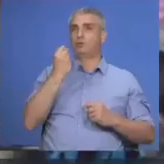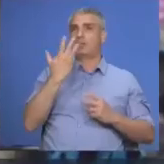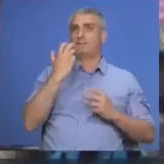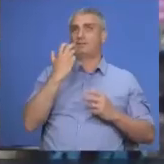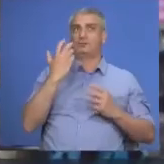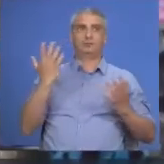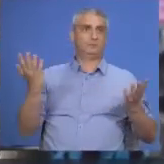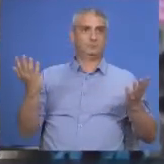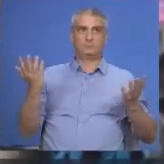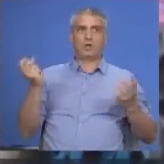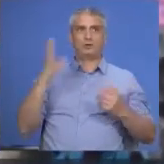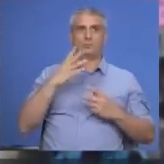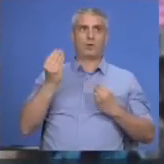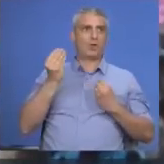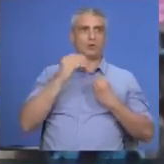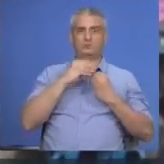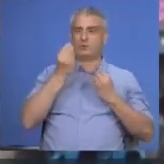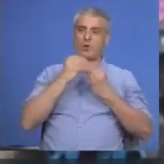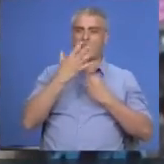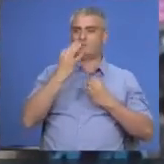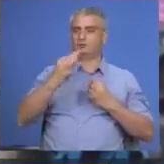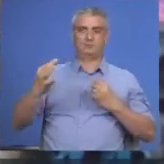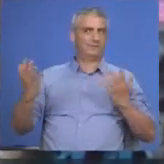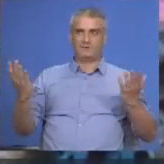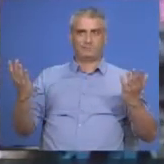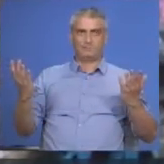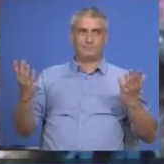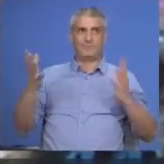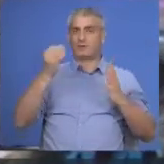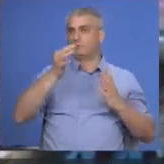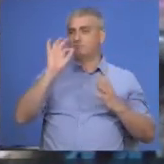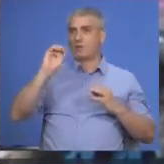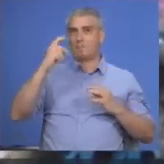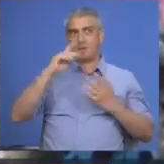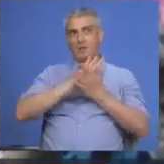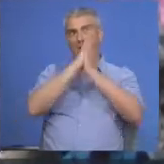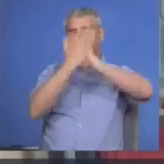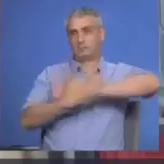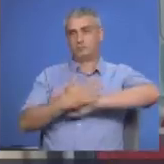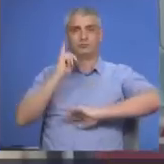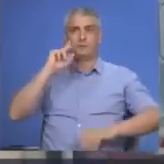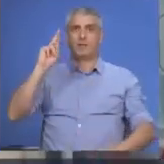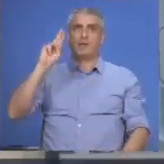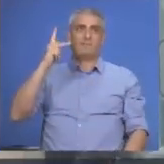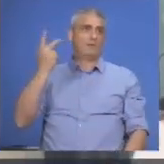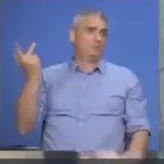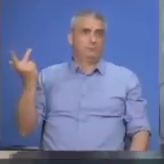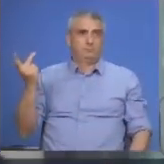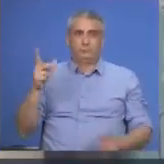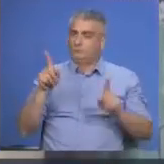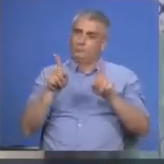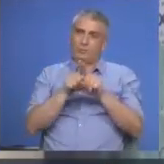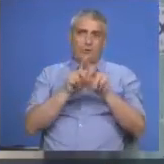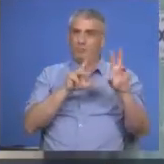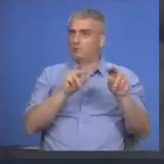ב24.90 שקלים. זה לא שבאו והוסיפו ופתחו עוד 50 סניפים. לקחו סניפים של מגה והסיבו אותם לקרפור. למעשה זה כמעט יהיה אותו